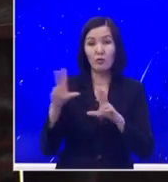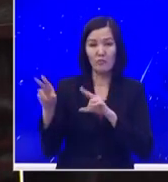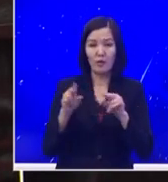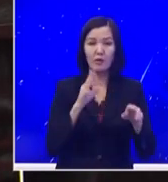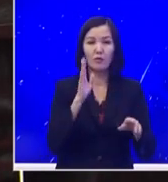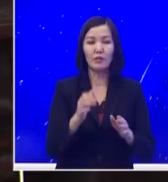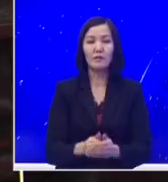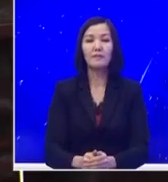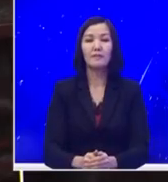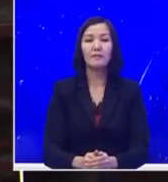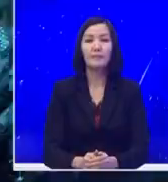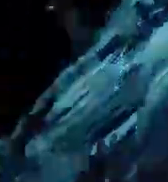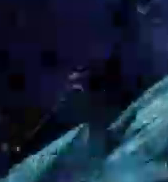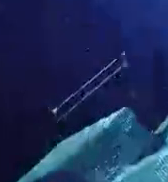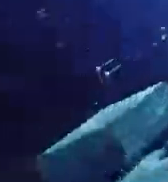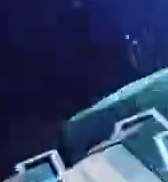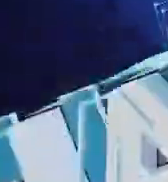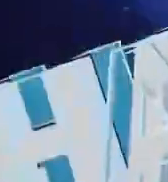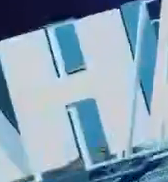боласыңдар.